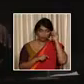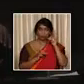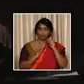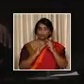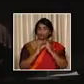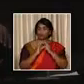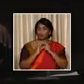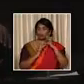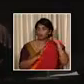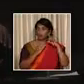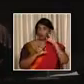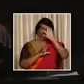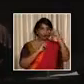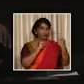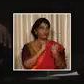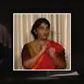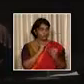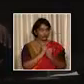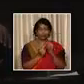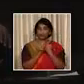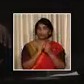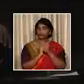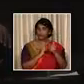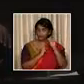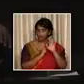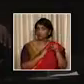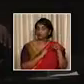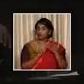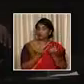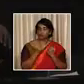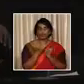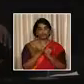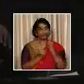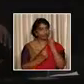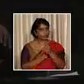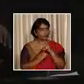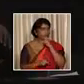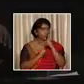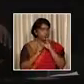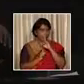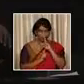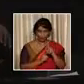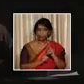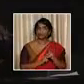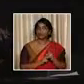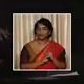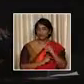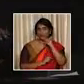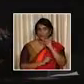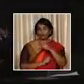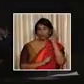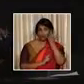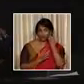அந்த விசாரணையை முன்னெடுக்கிறோம் நாங்கள் அதற்கான முழு ஒத்துழைப்புகளையும் வழங்குகிறோம் உண்மையை கண்டறிகிறோம் நீதியை நிலைநாட்டுகிறோம்